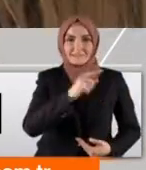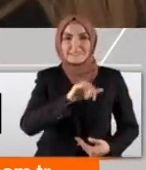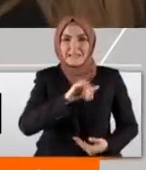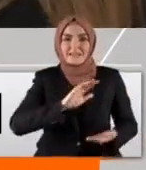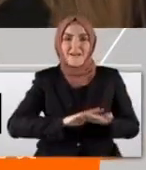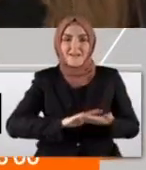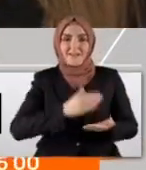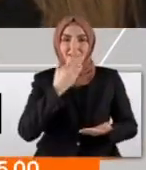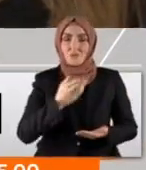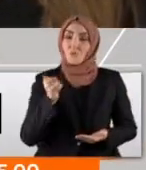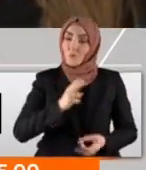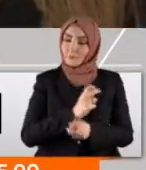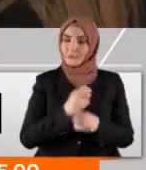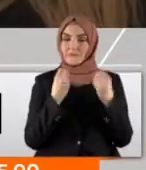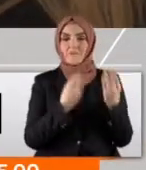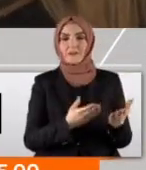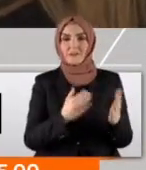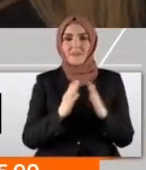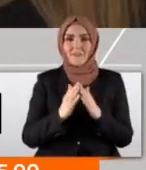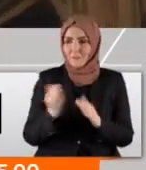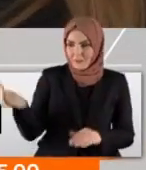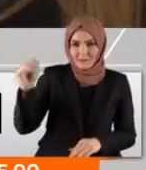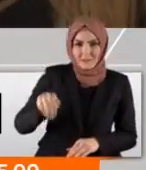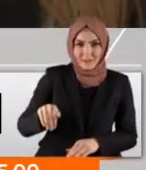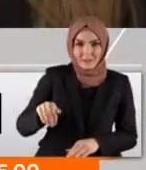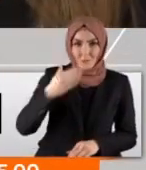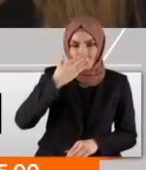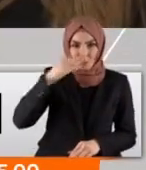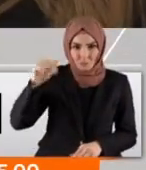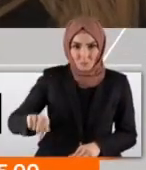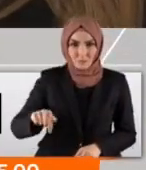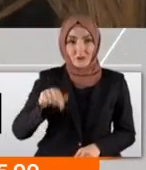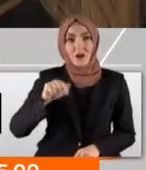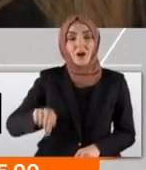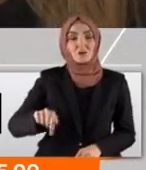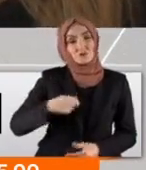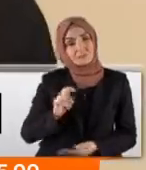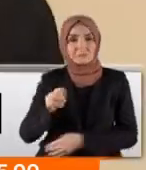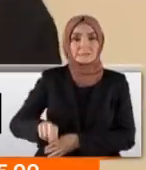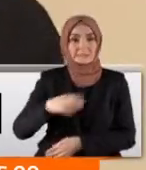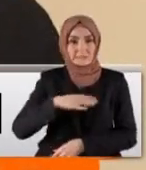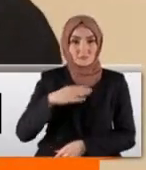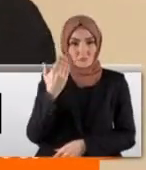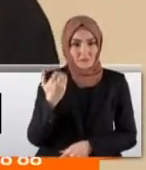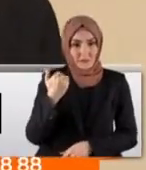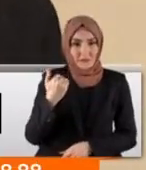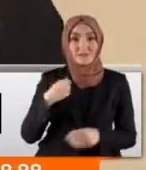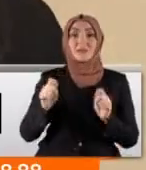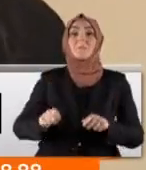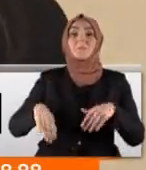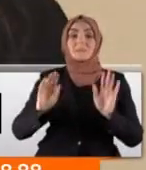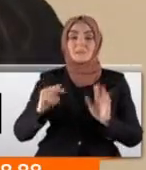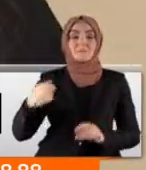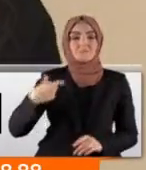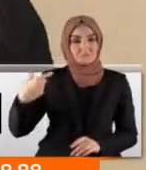kadar geldim aşağı inmezse Meğer silahla beni vuracağını Sonra ailem bulacağını söyledi tehditler ettim eğer polise gidersem yüzüme